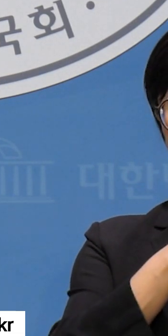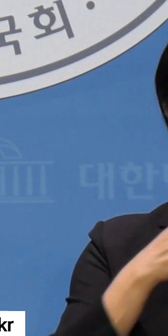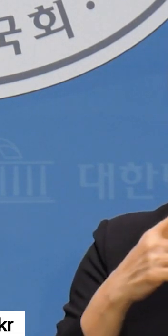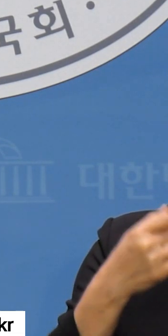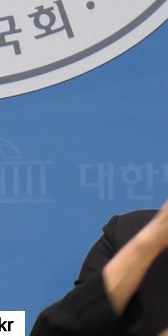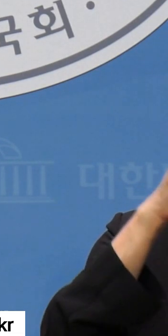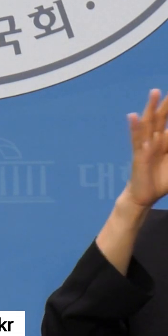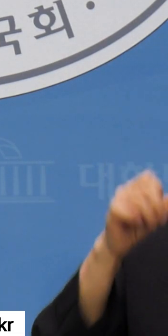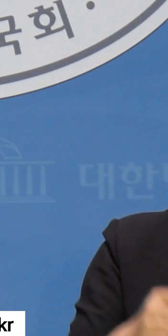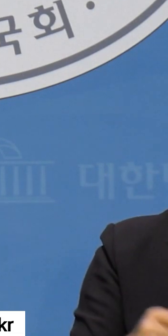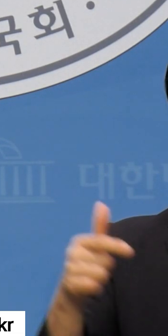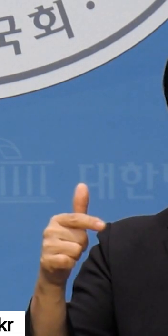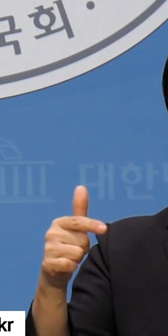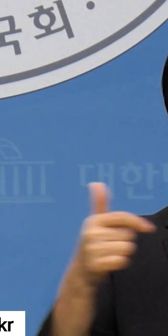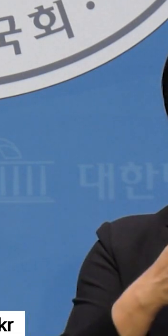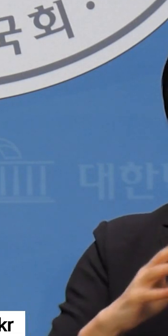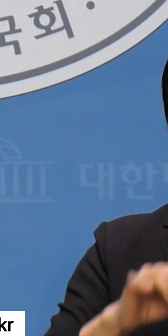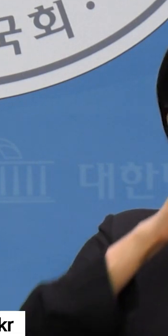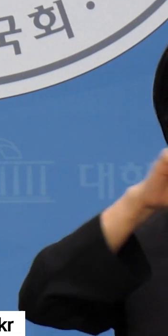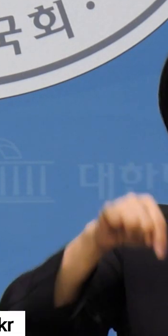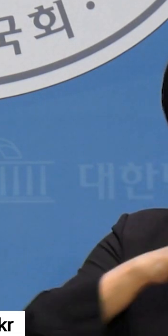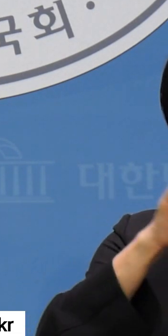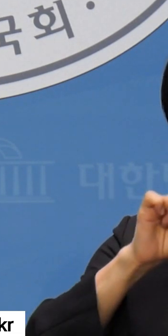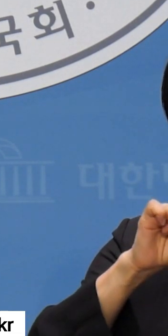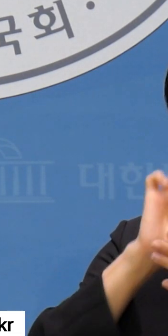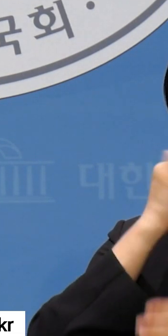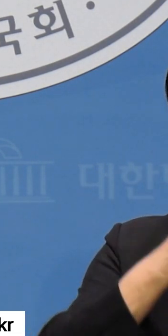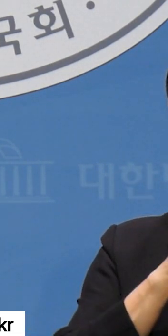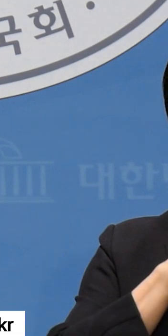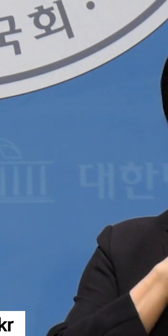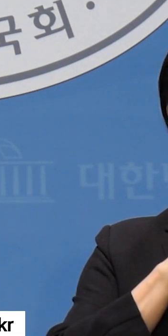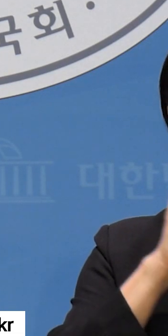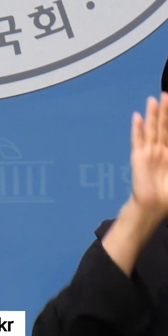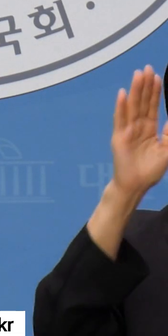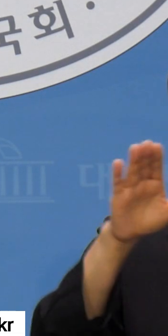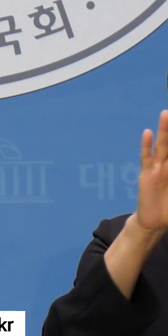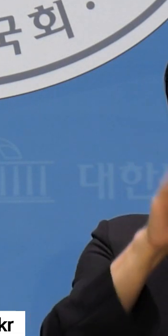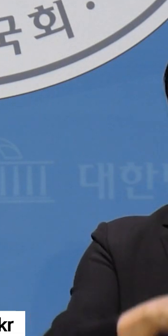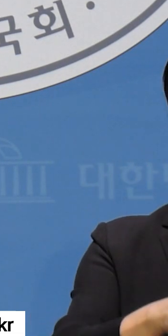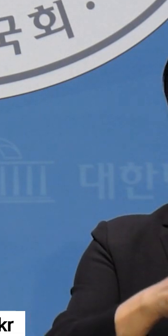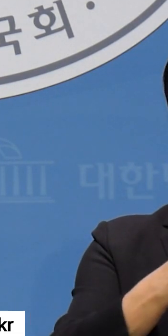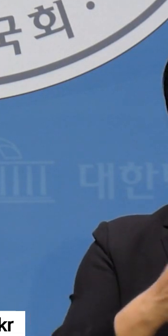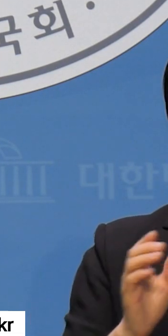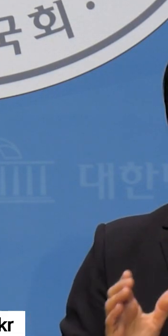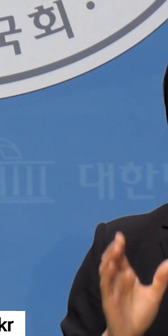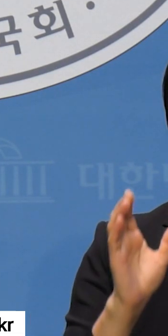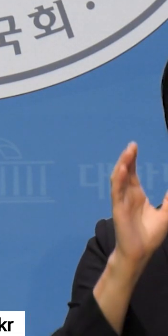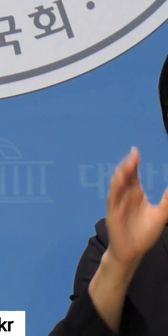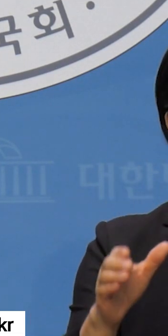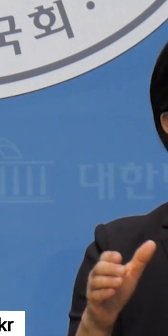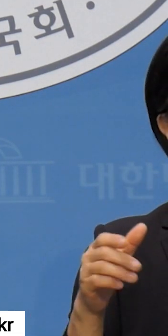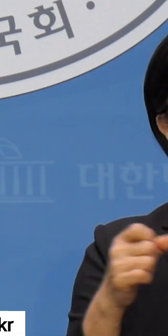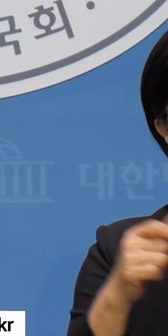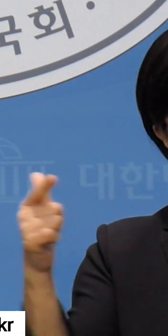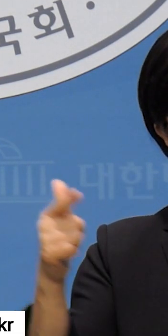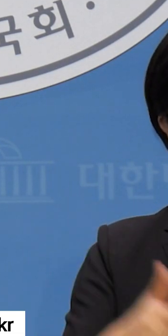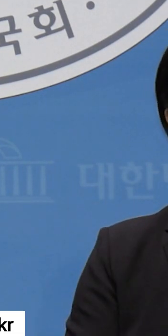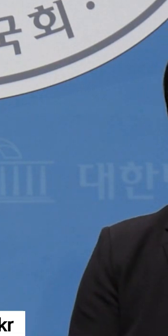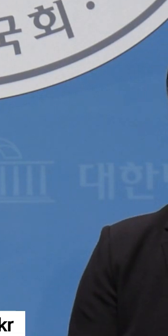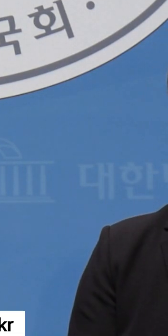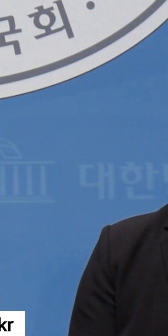일방적인 예산 증액은 국정운영을 어렵게 할 뿐만 아니라 미래 세대의 부담만 늘리는 일이 될